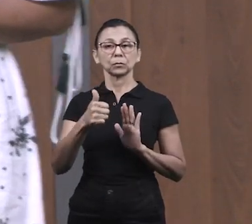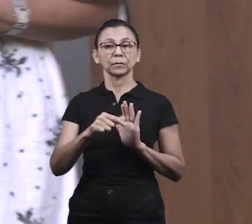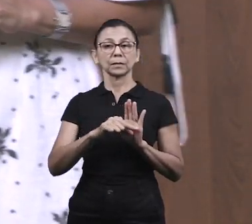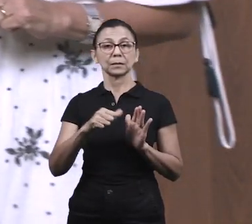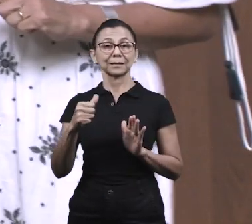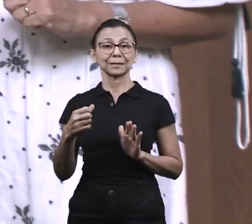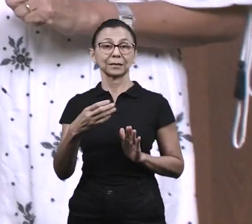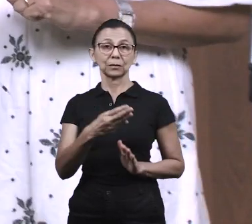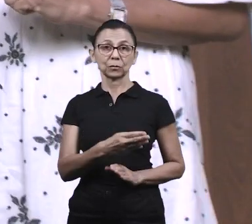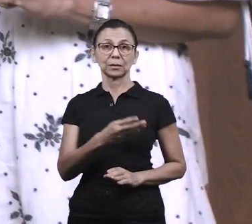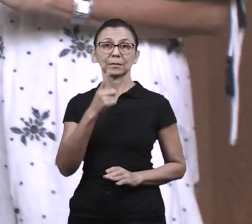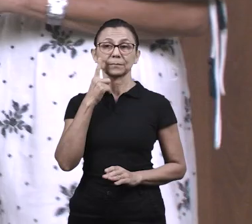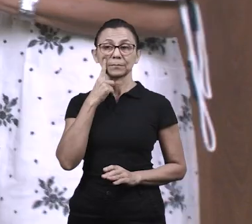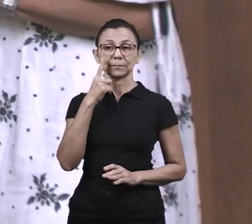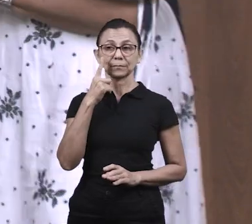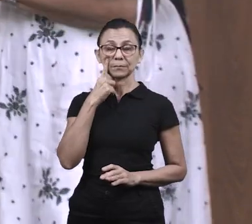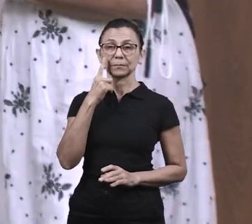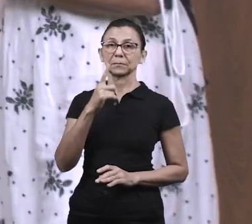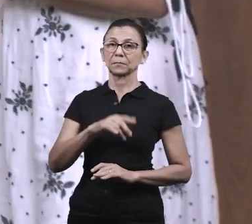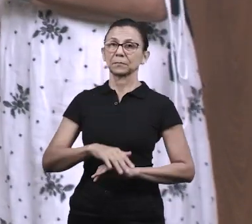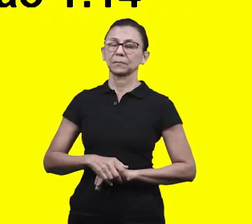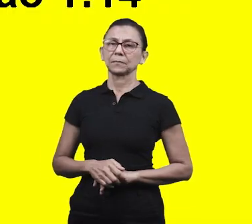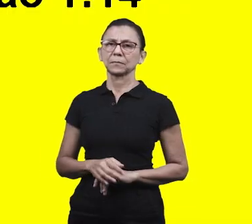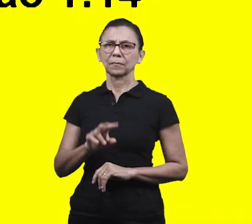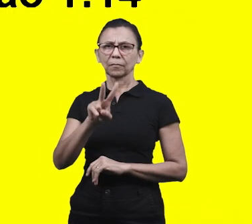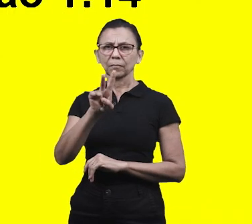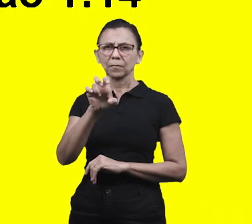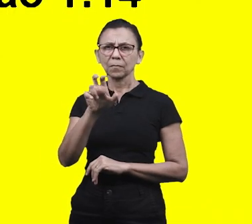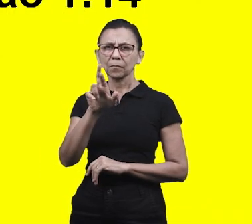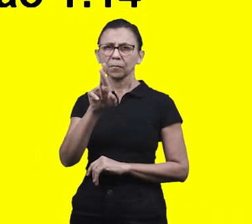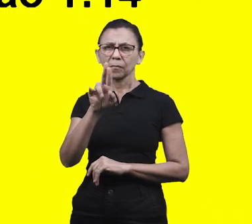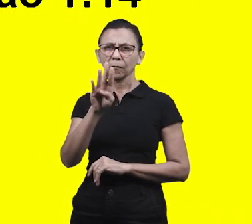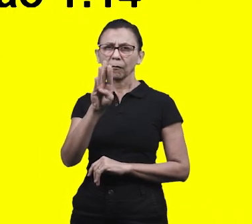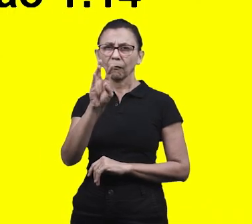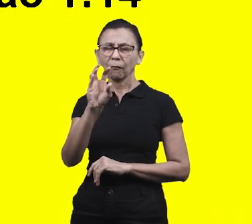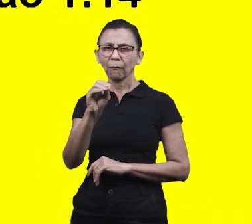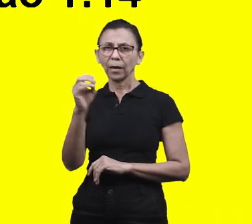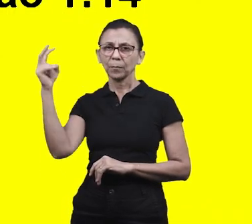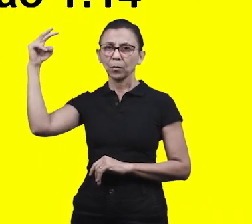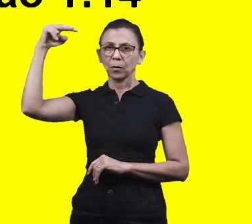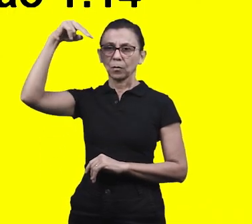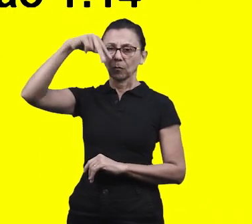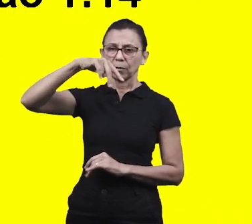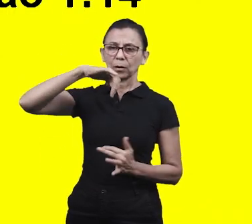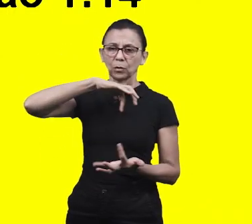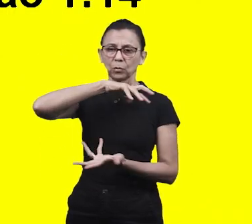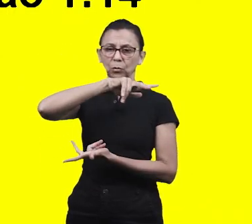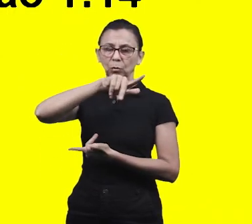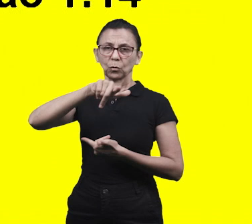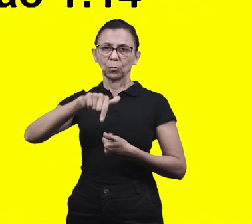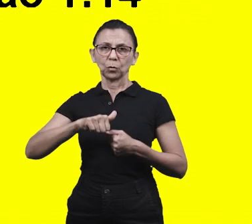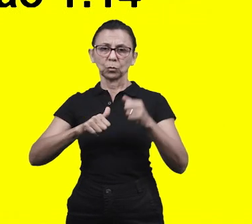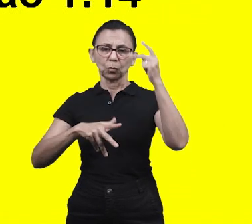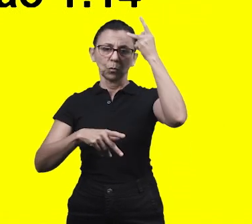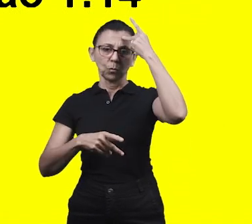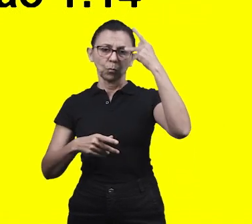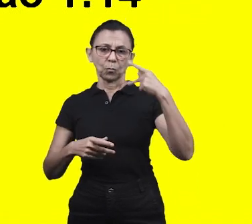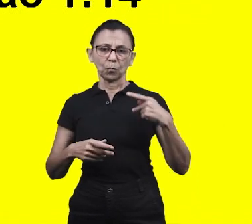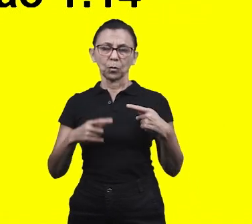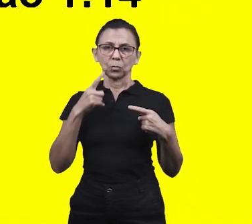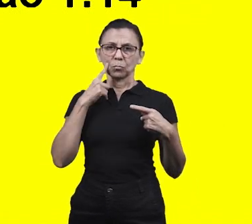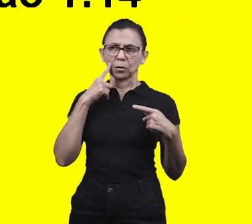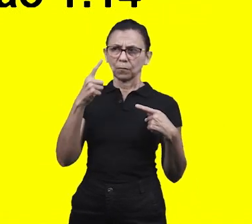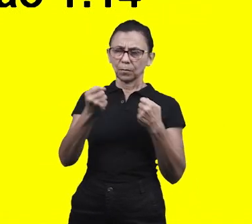chapitre 1er, verset 14, qui nous dit « Et le Verbe s'est fait chair et habité parmi nous, et nous avons vu